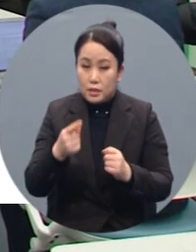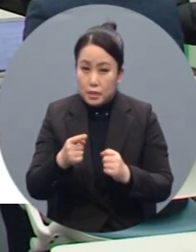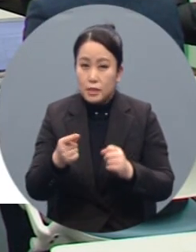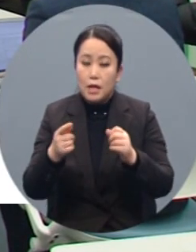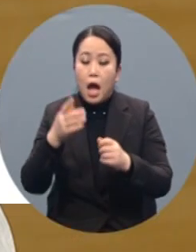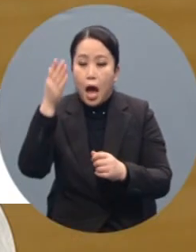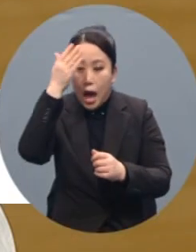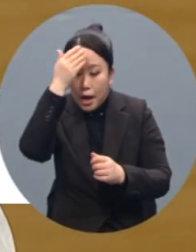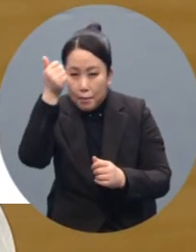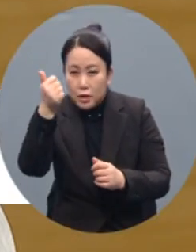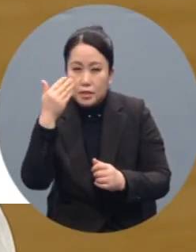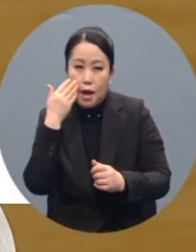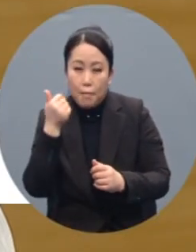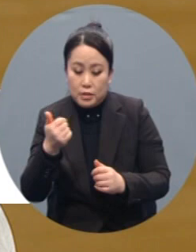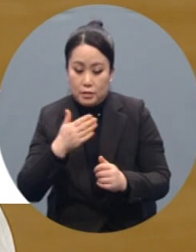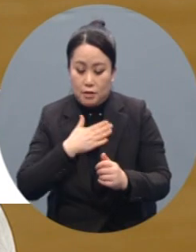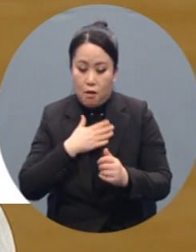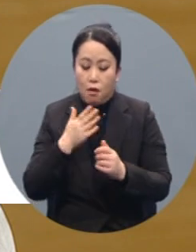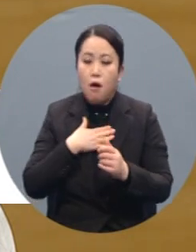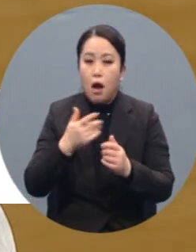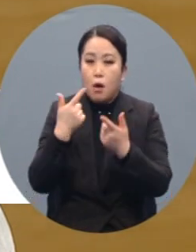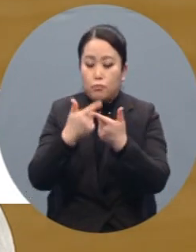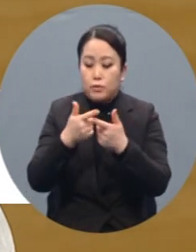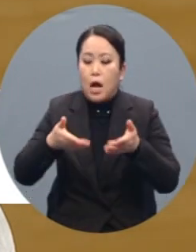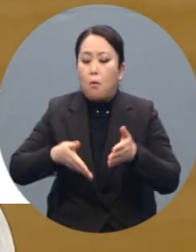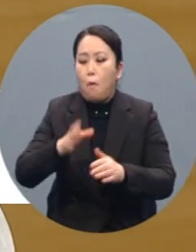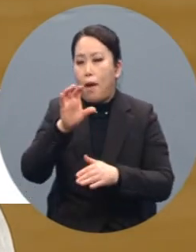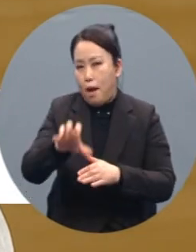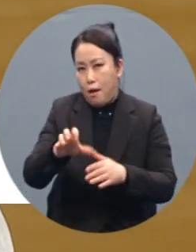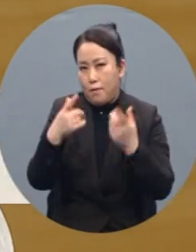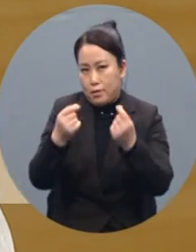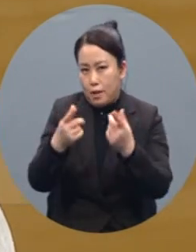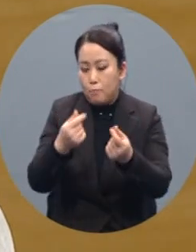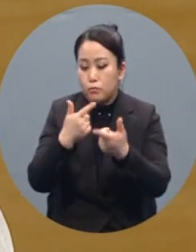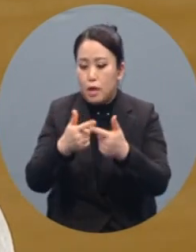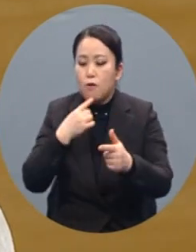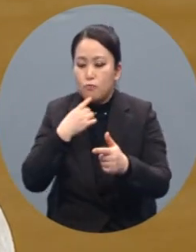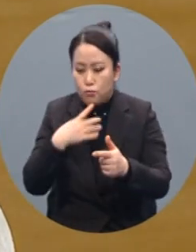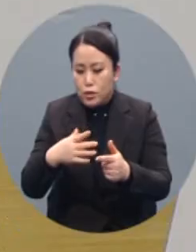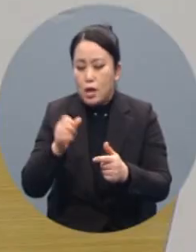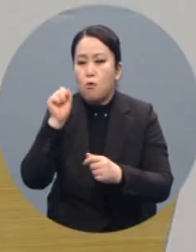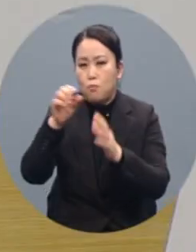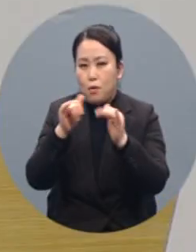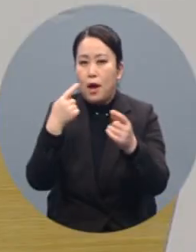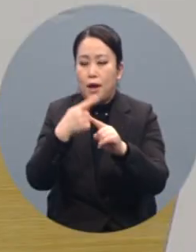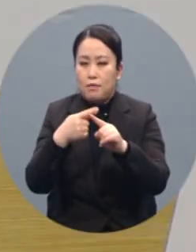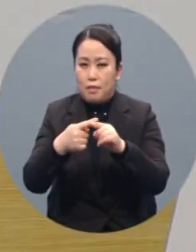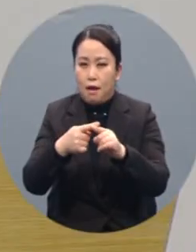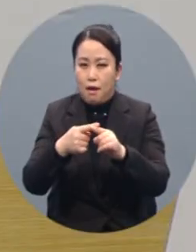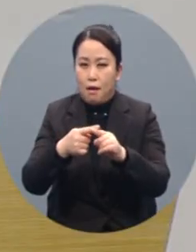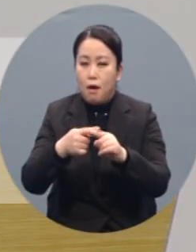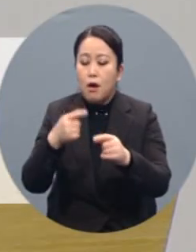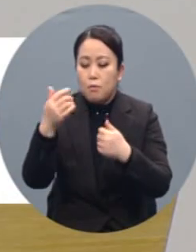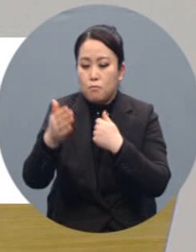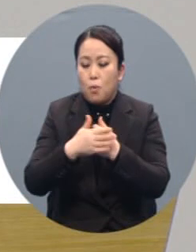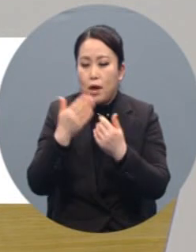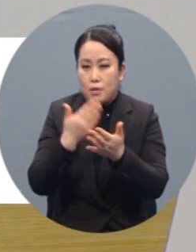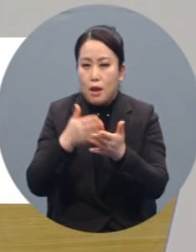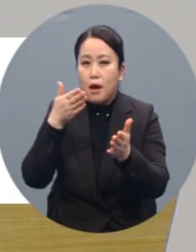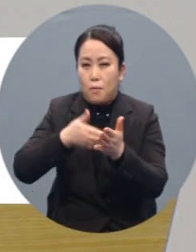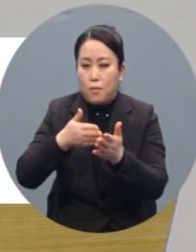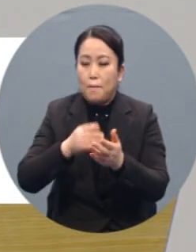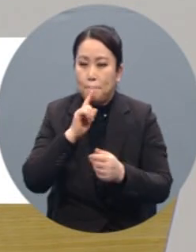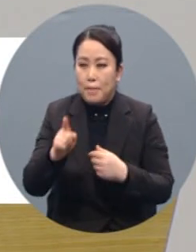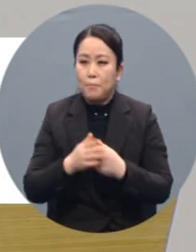부산 출신 유력 후보라고 강조하며 지역 표심에 호소했습니다. 지금 제가 사실 PK에서 유일한